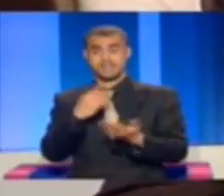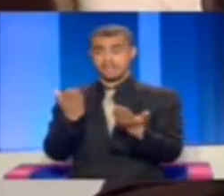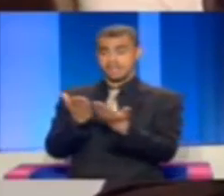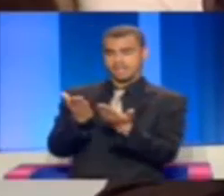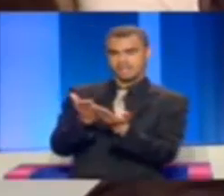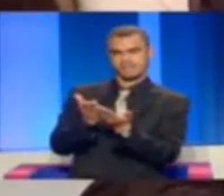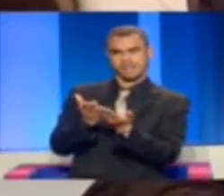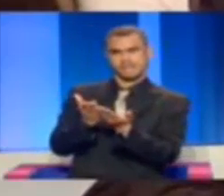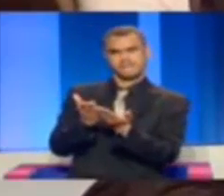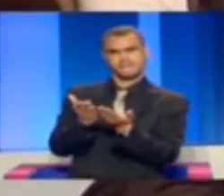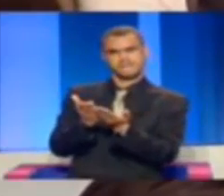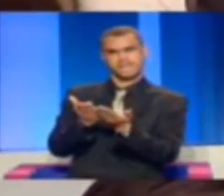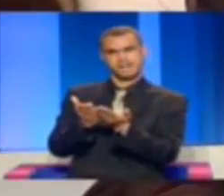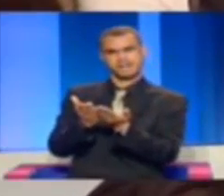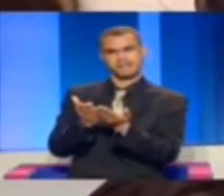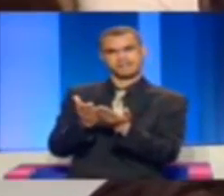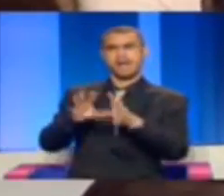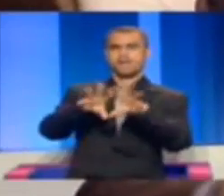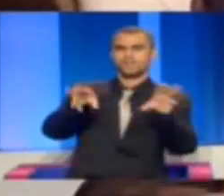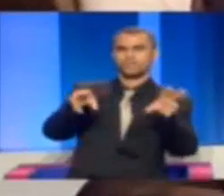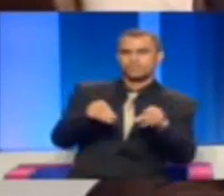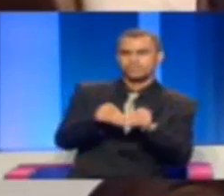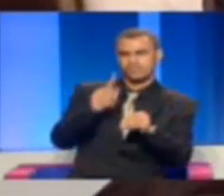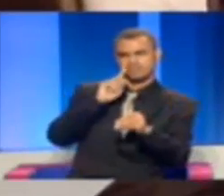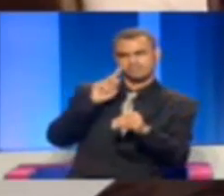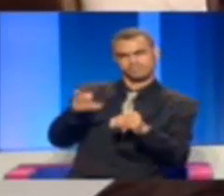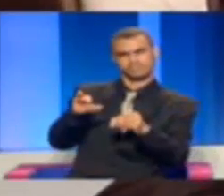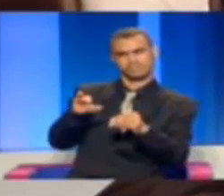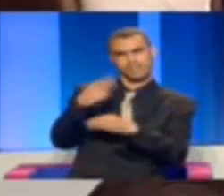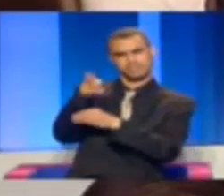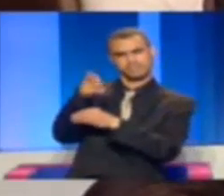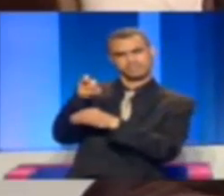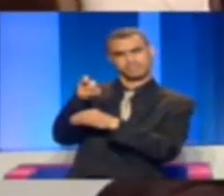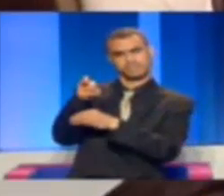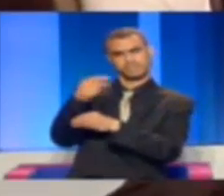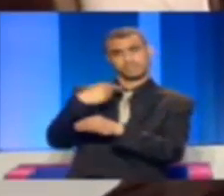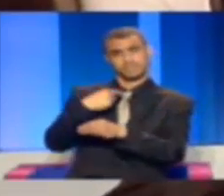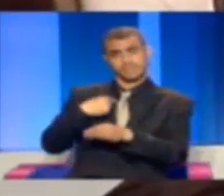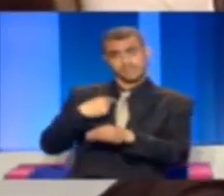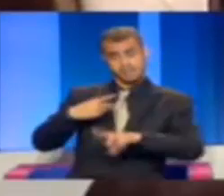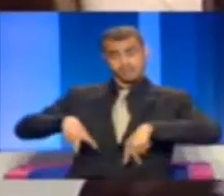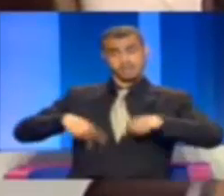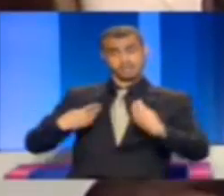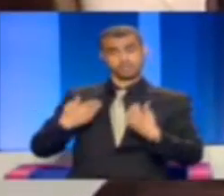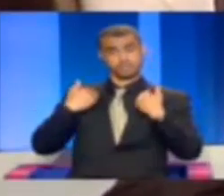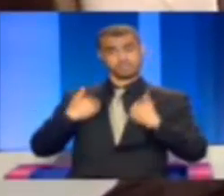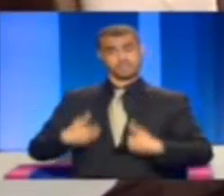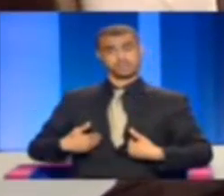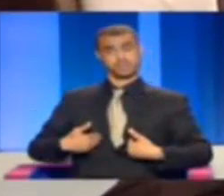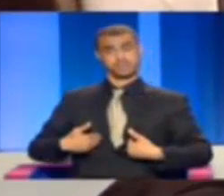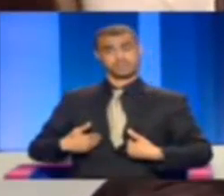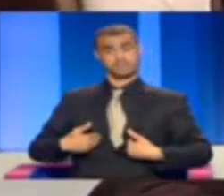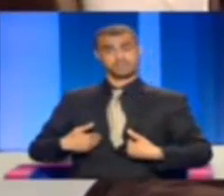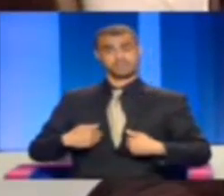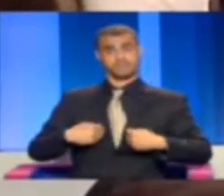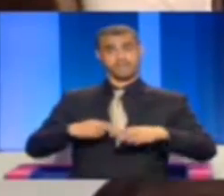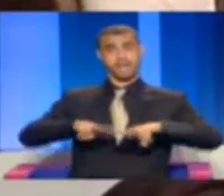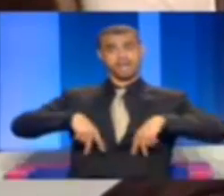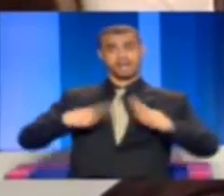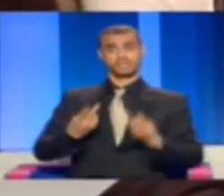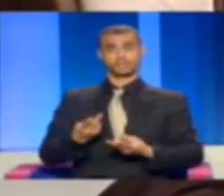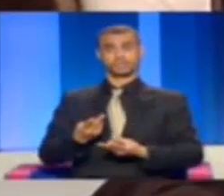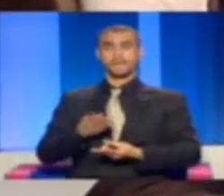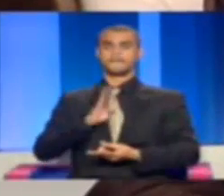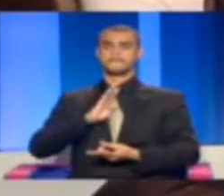من خلال الاقسام اللي كاينه دابا اللي كنهضروا عليها، ومن الاسر اللي تولد عندها طفل اصم، وانا عشت هاد الظروف هذه لان انا